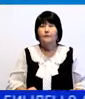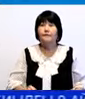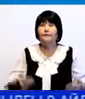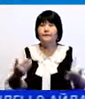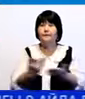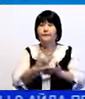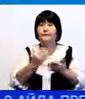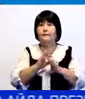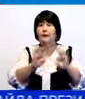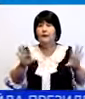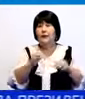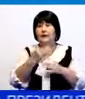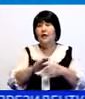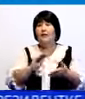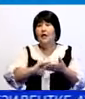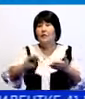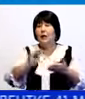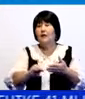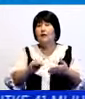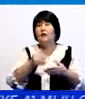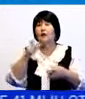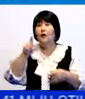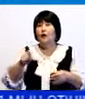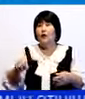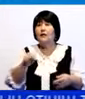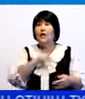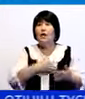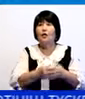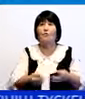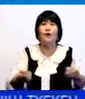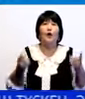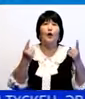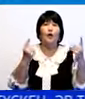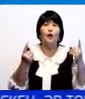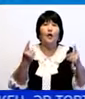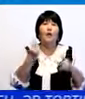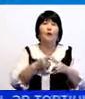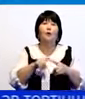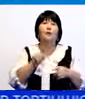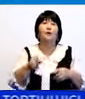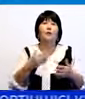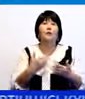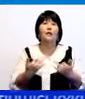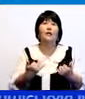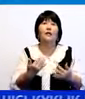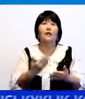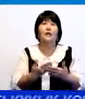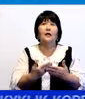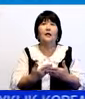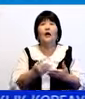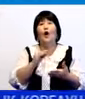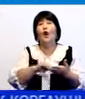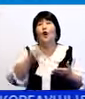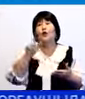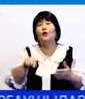Ақпарат саласында баспасөз ақпарат құралдарының еңбегі орасан. Осы ретте мінекей бүгінгі журналистер